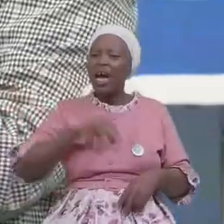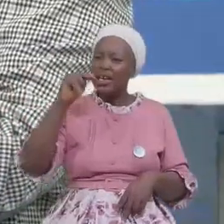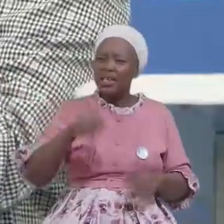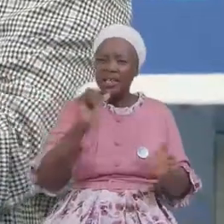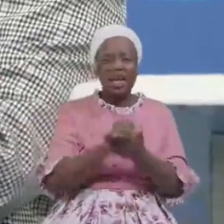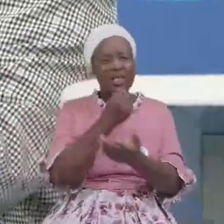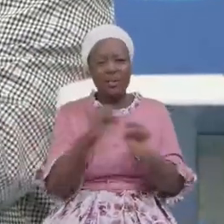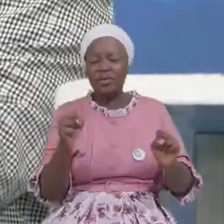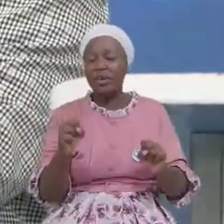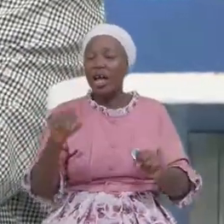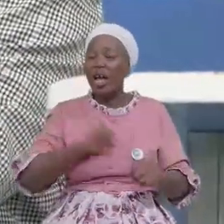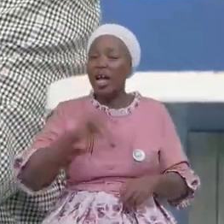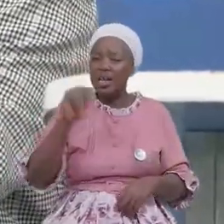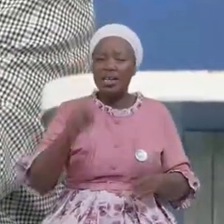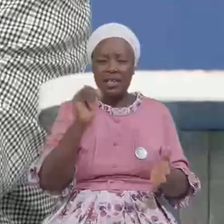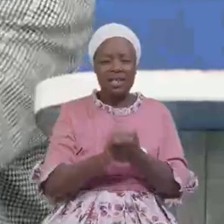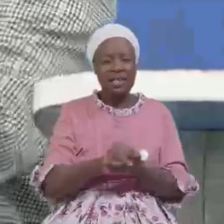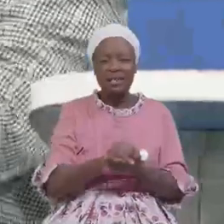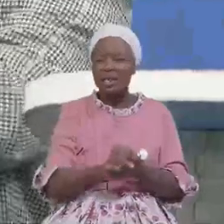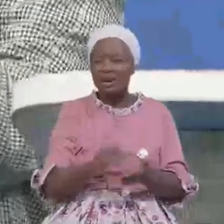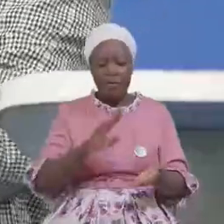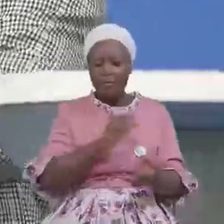salut, j'ai besoin de cette rédemption,